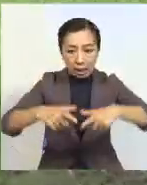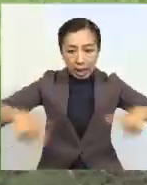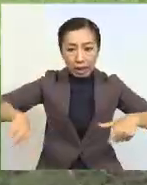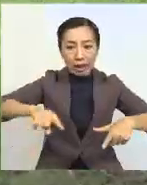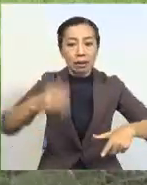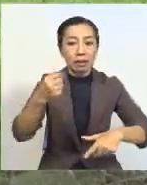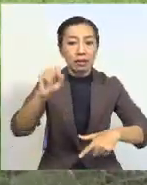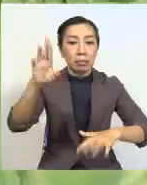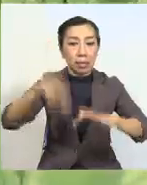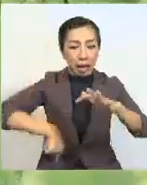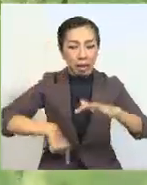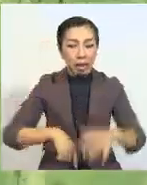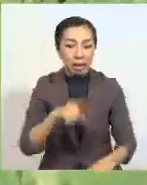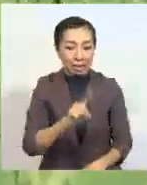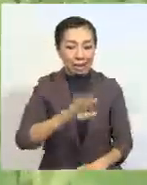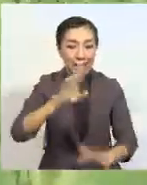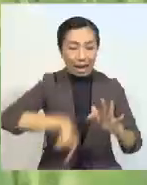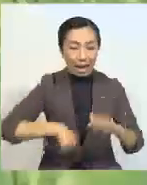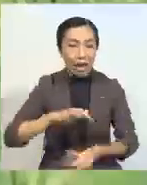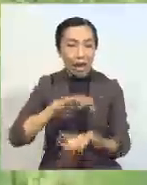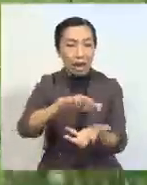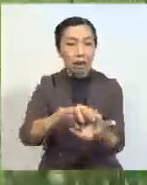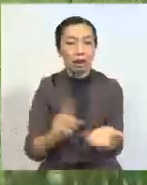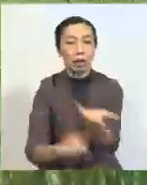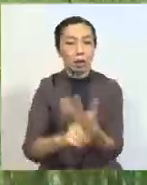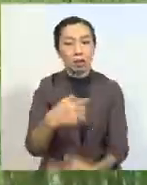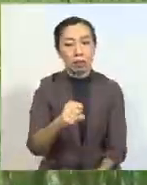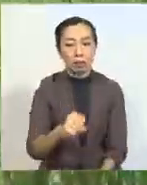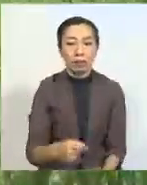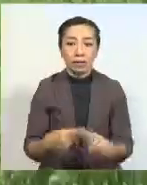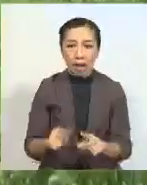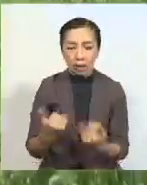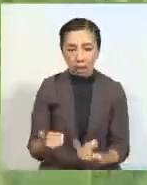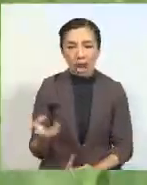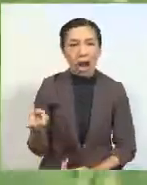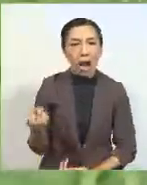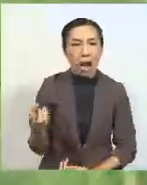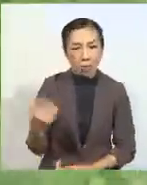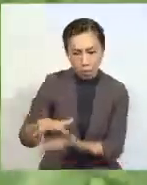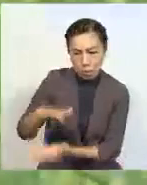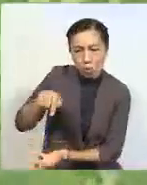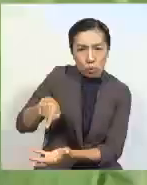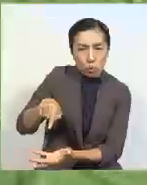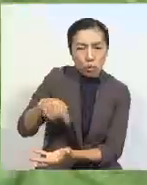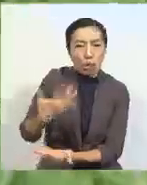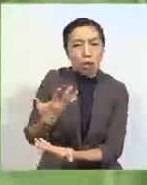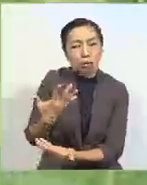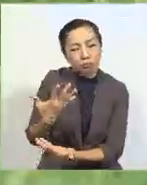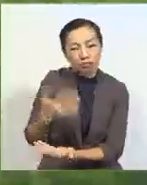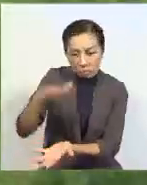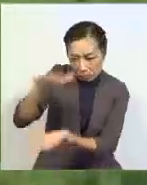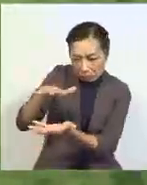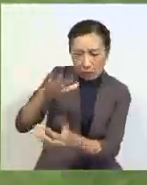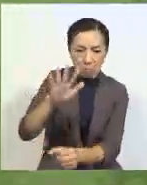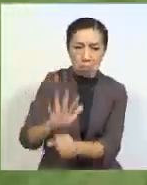มแต่ก็ต้องบอกนะคะว่าปัญหาตอนนี้ก็คือจำนวนของเมล็ดพันธุ์ข้าวปลูกในคลังของกรมการข้าวนั้นอาจจะไม่เ